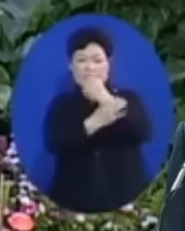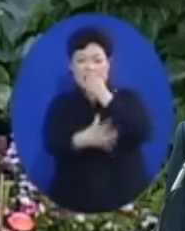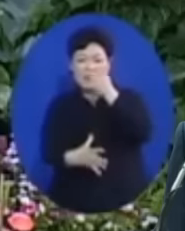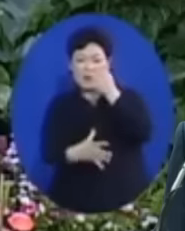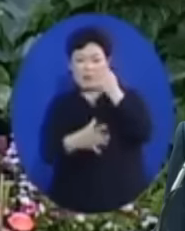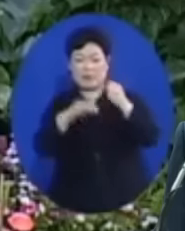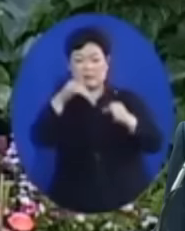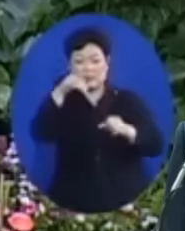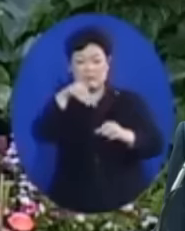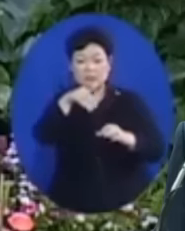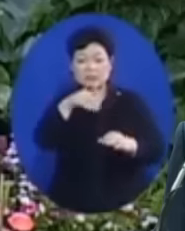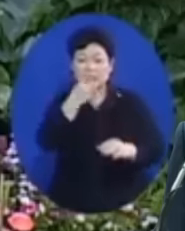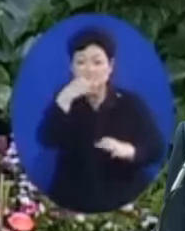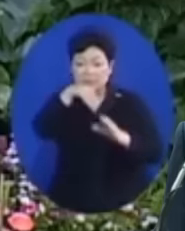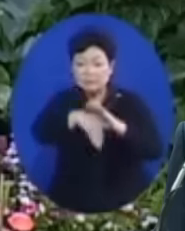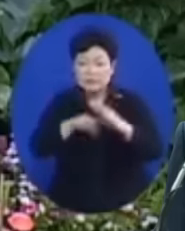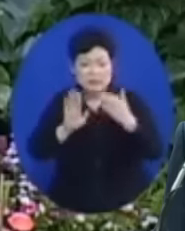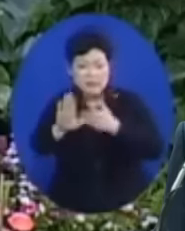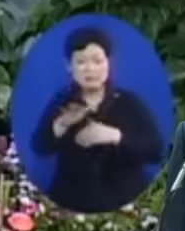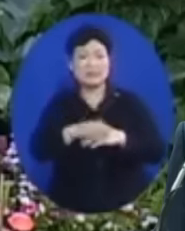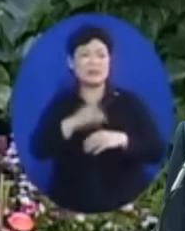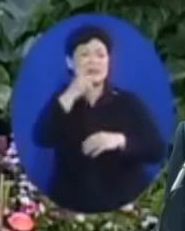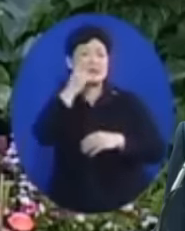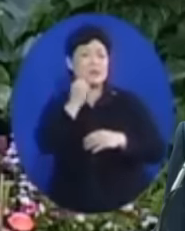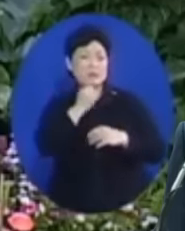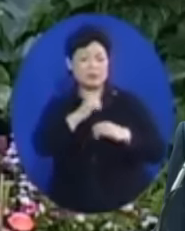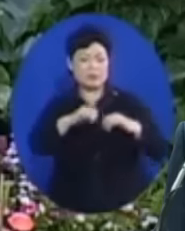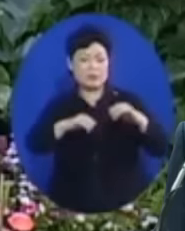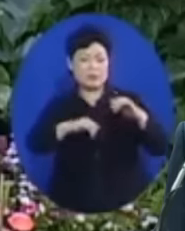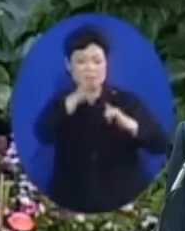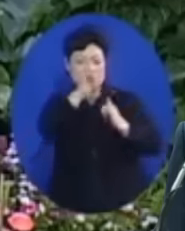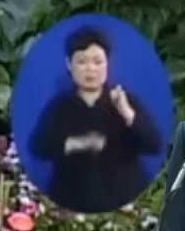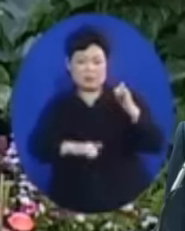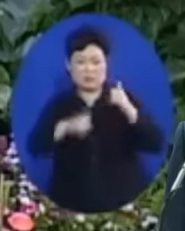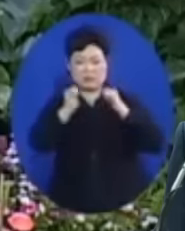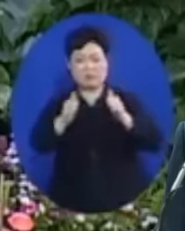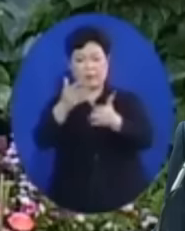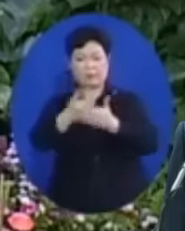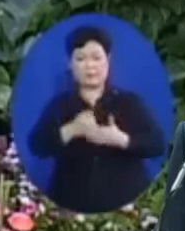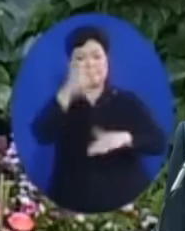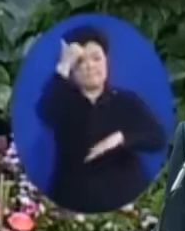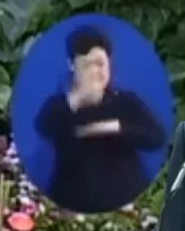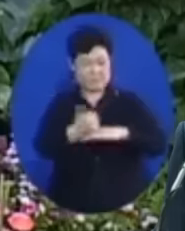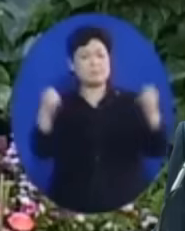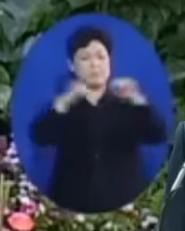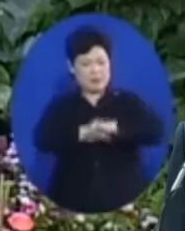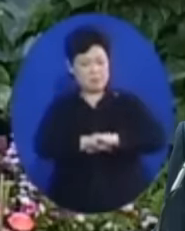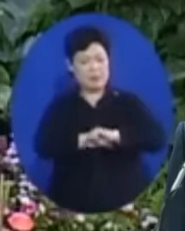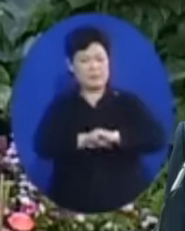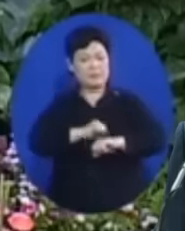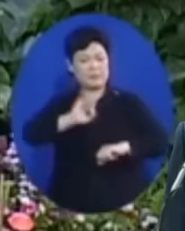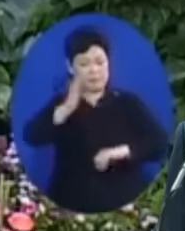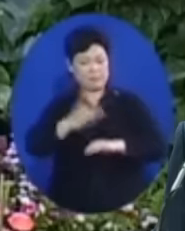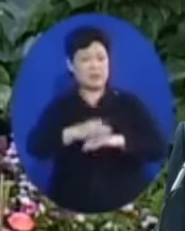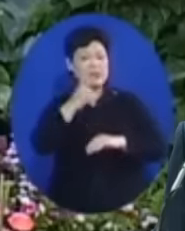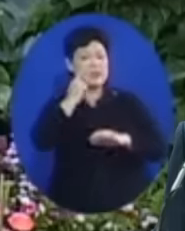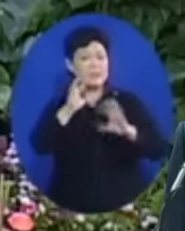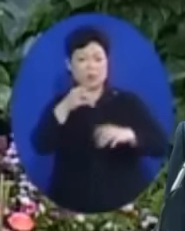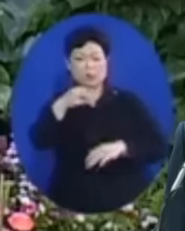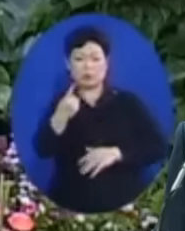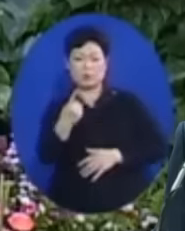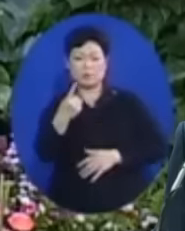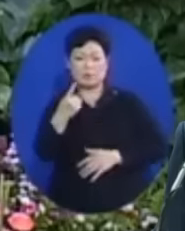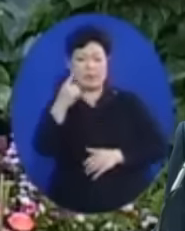심는 것입니다. 그러므로 장차 일본의 역사의 심판을 받아 반드시 멸망하고 말 것입니다. 결국 일본은 토인비